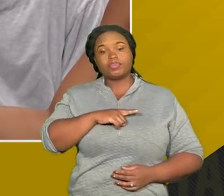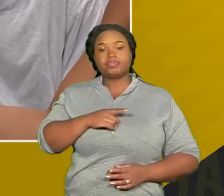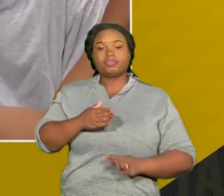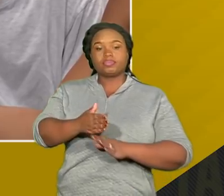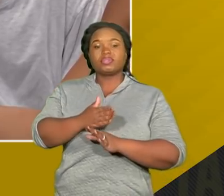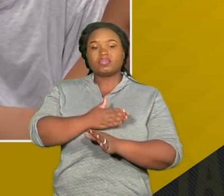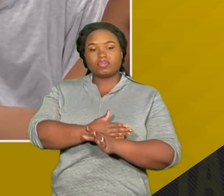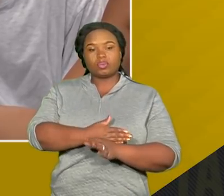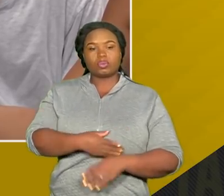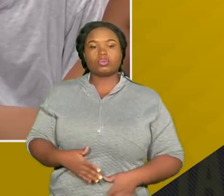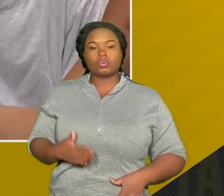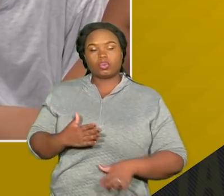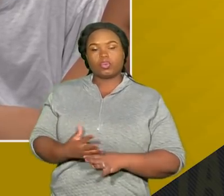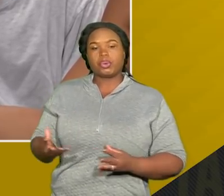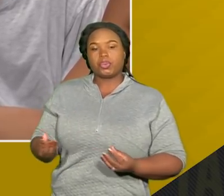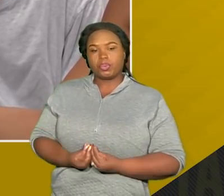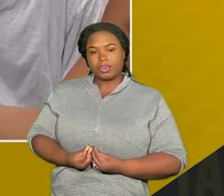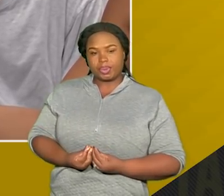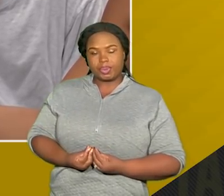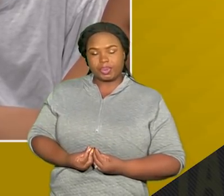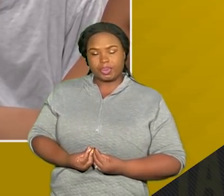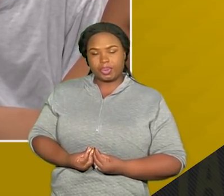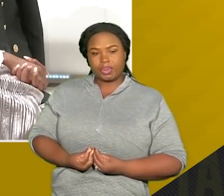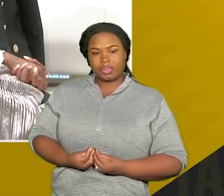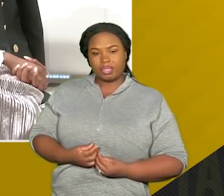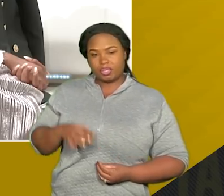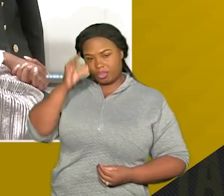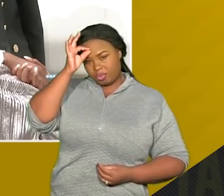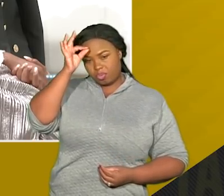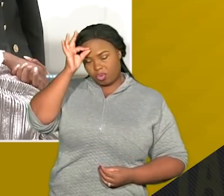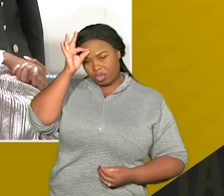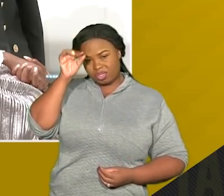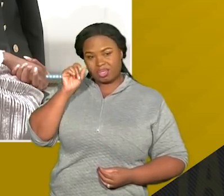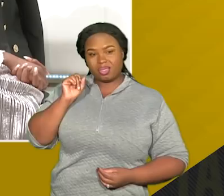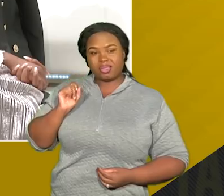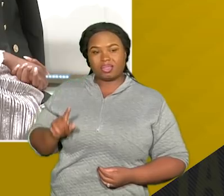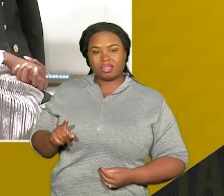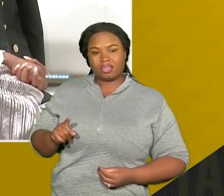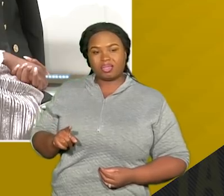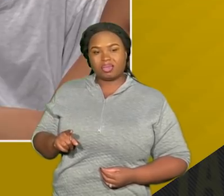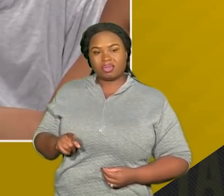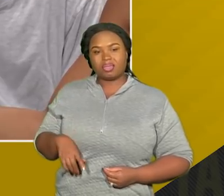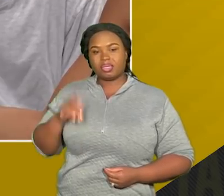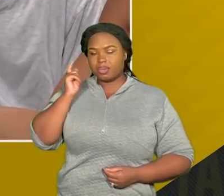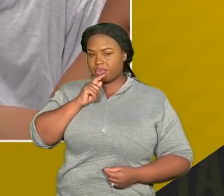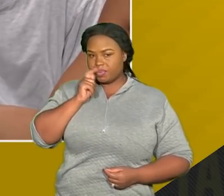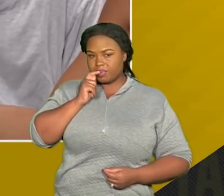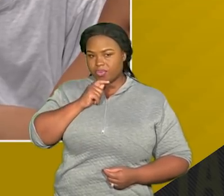before basebenza naye e-13. Manje ke ngimazi kusukela ekhaya ukuthi